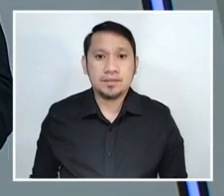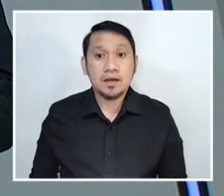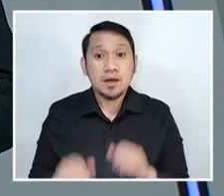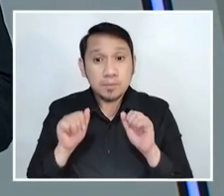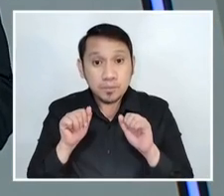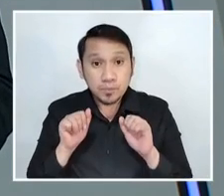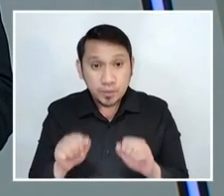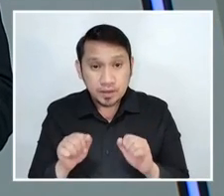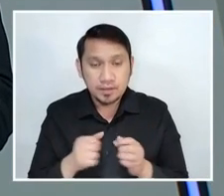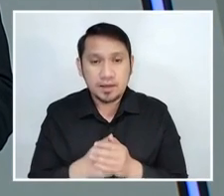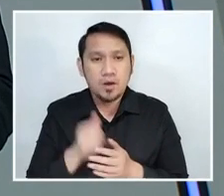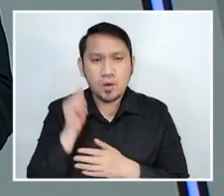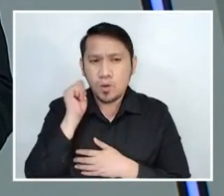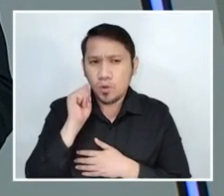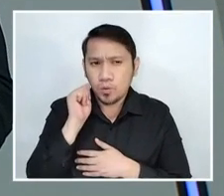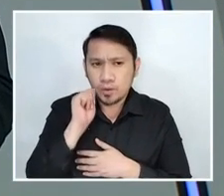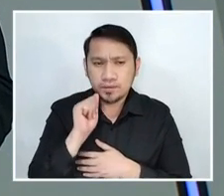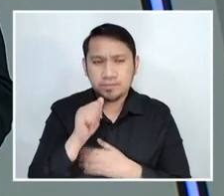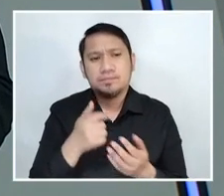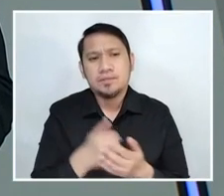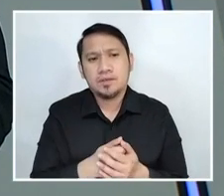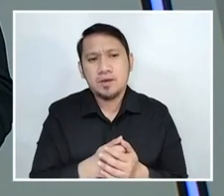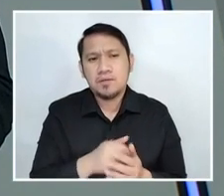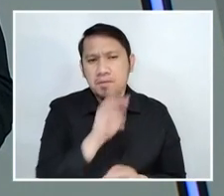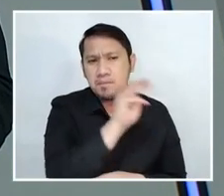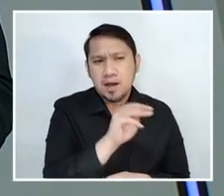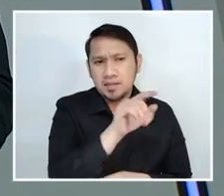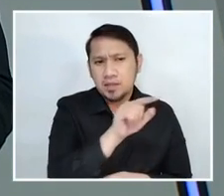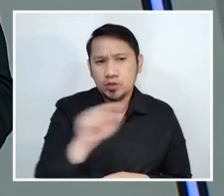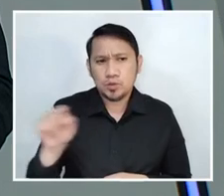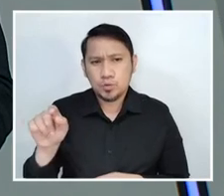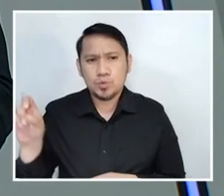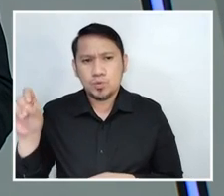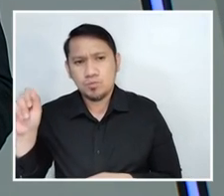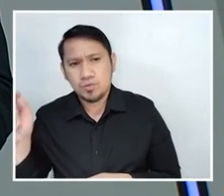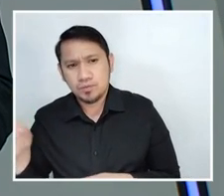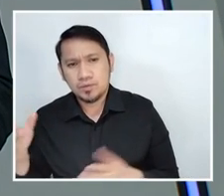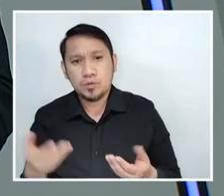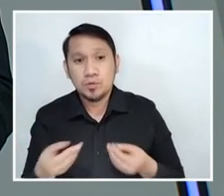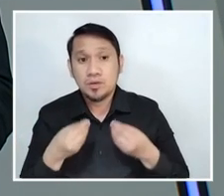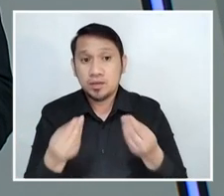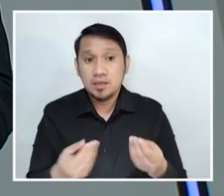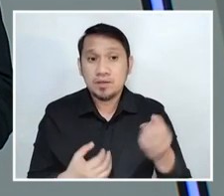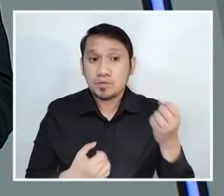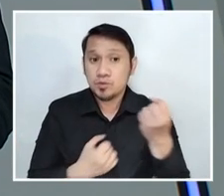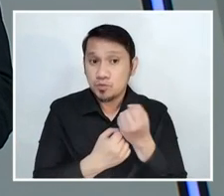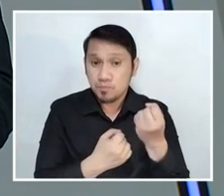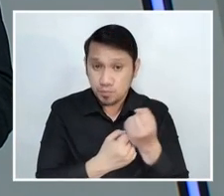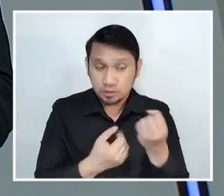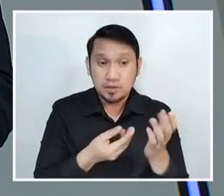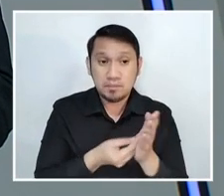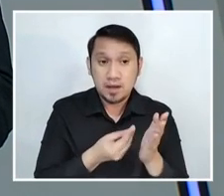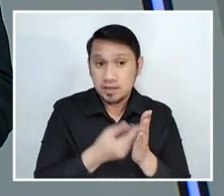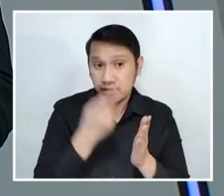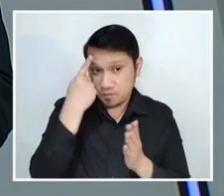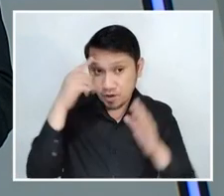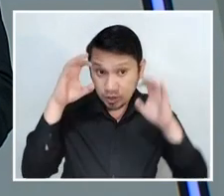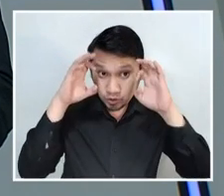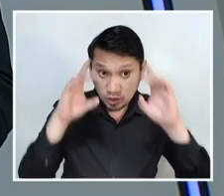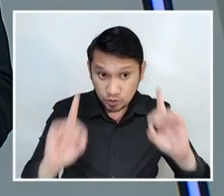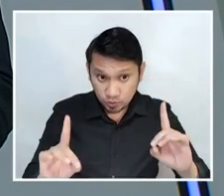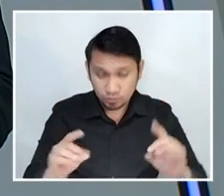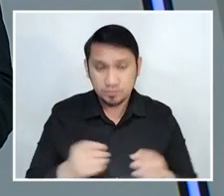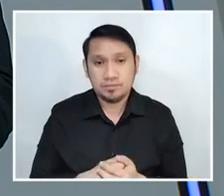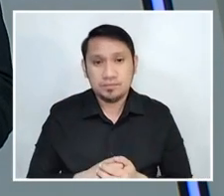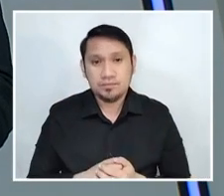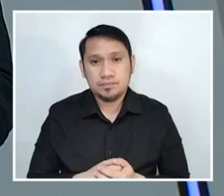Posibleng gawing araw-araw ng DSWD ang pamamahagi ng educational cash assistance sa ibang rehiyon. Pinag-iisipan din ng ahensya na magkaroon